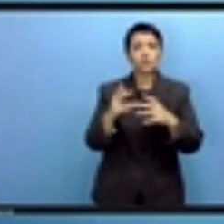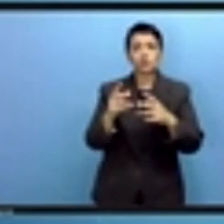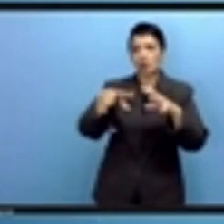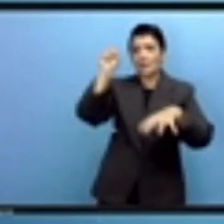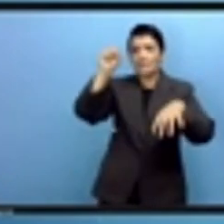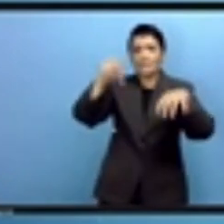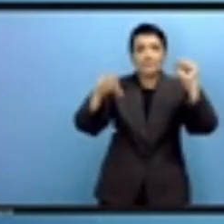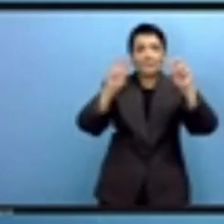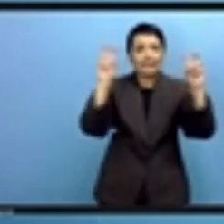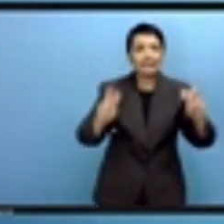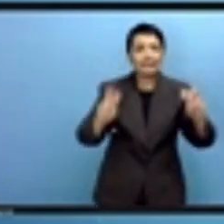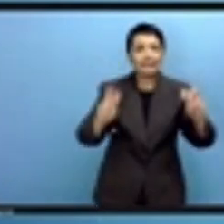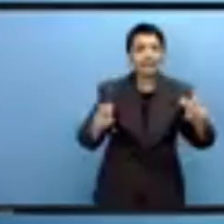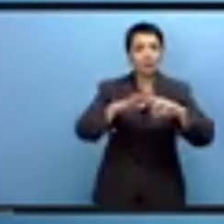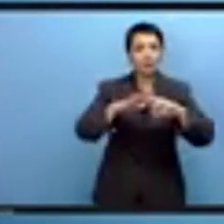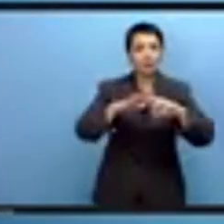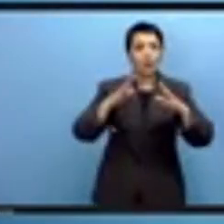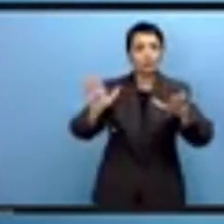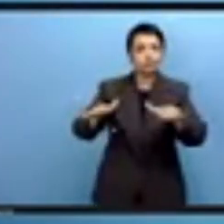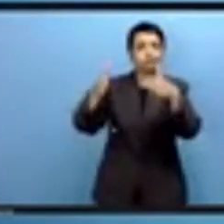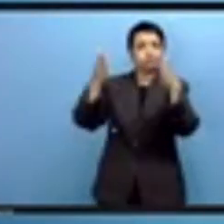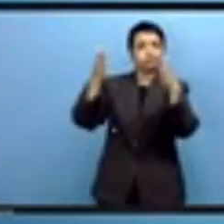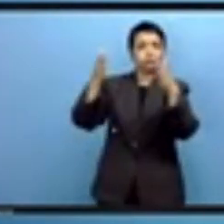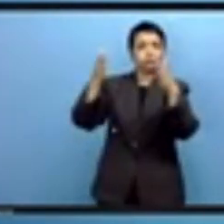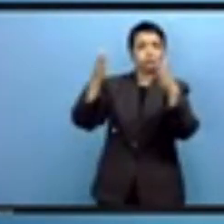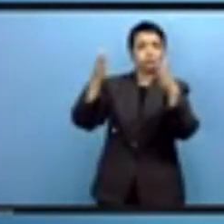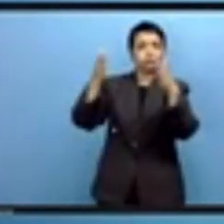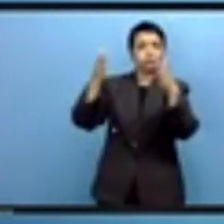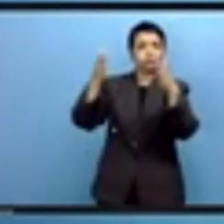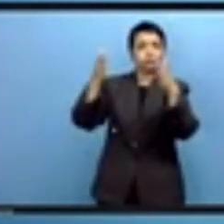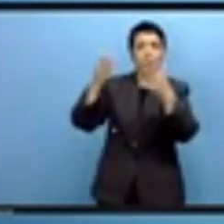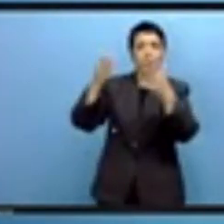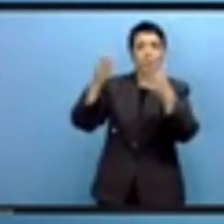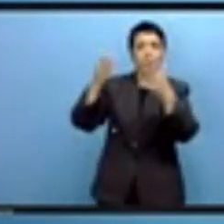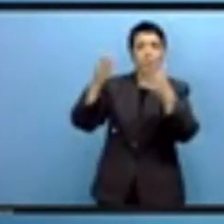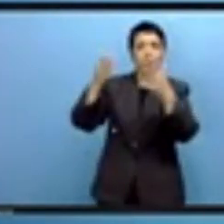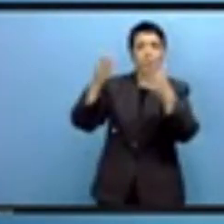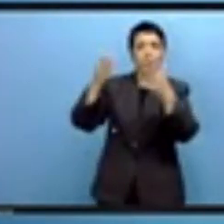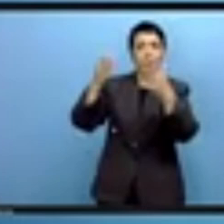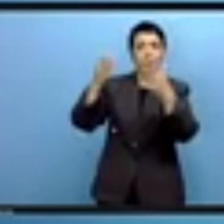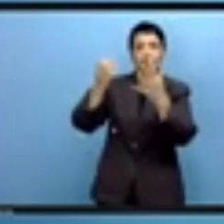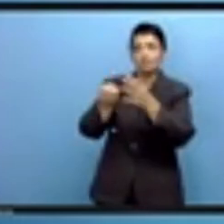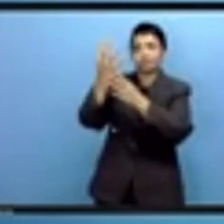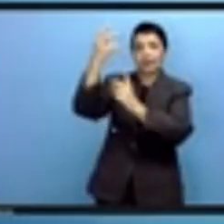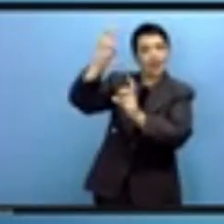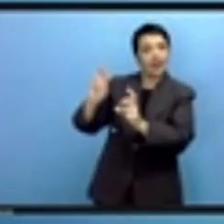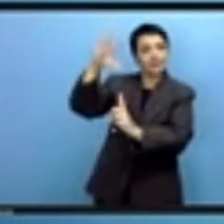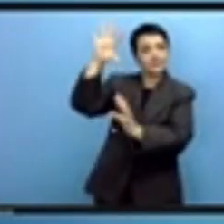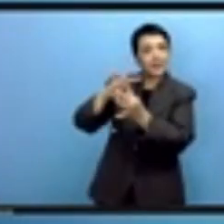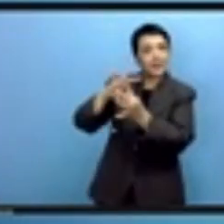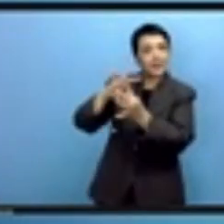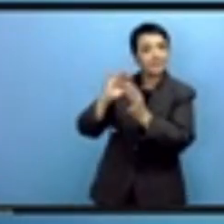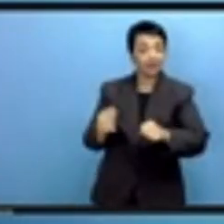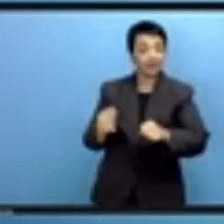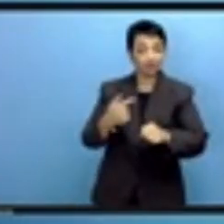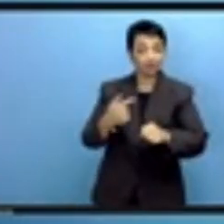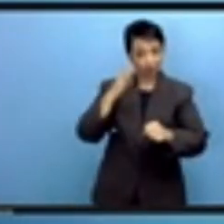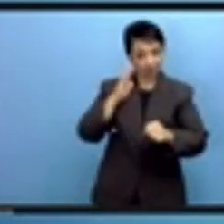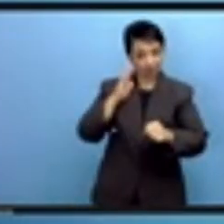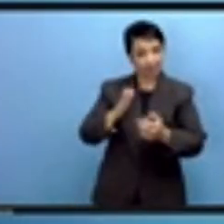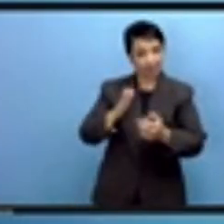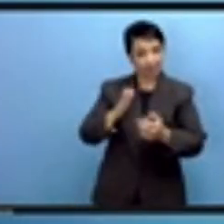有农业、食品安全、保健、环境等等这方面的数字资源。